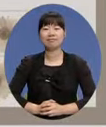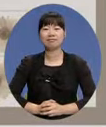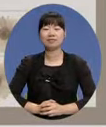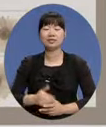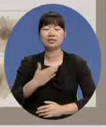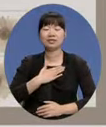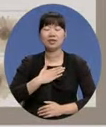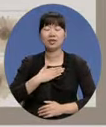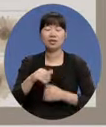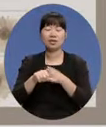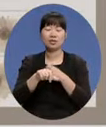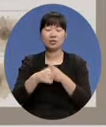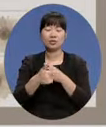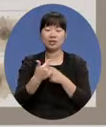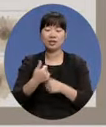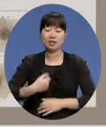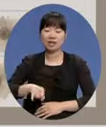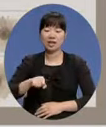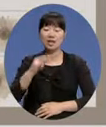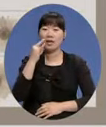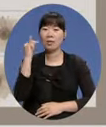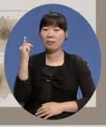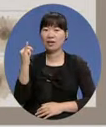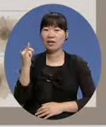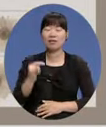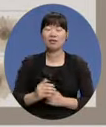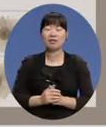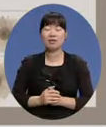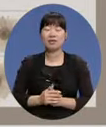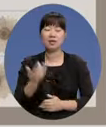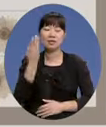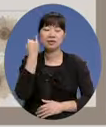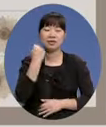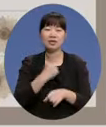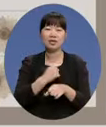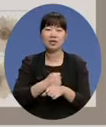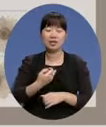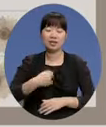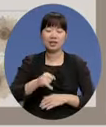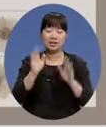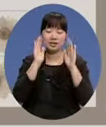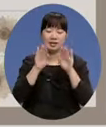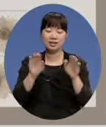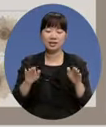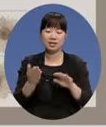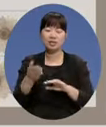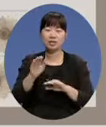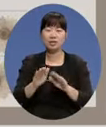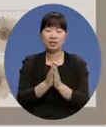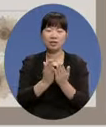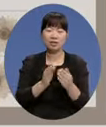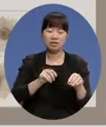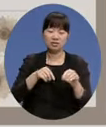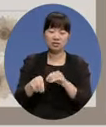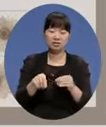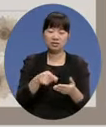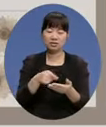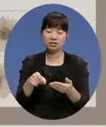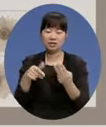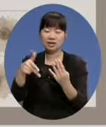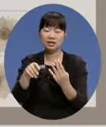전 초등학교 6학년 딸아이 엄마예요. 며칠 전 딸아이의 책상 위에 공책을 찢어서 쓴 네 장의